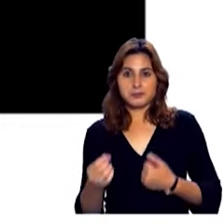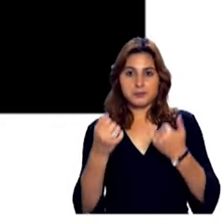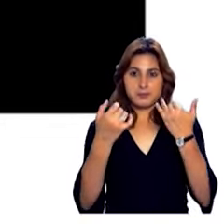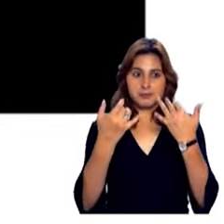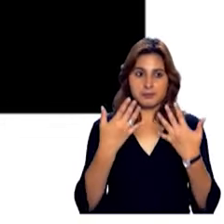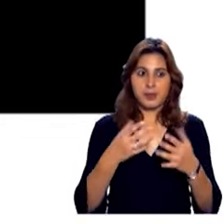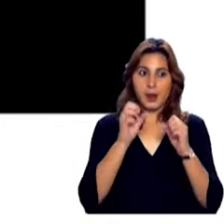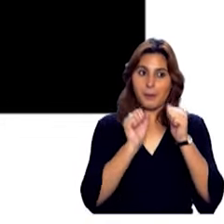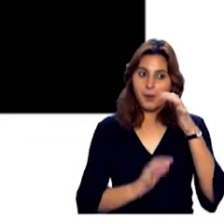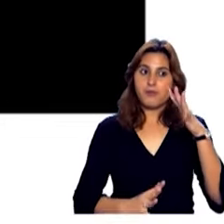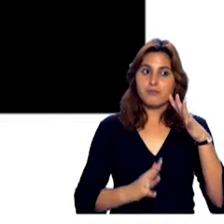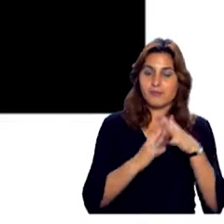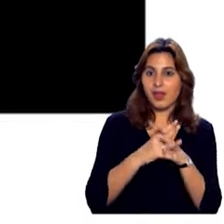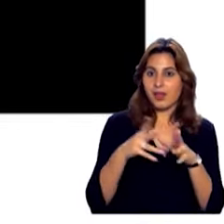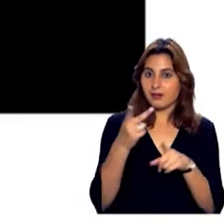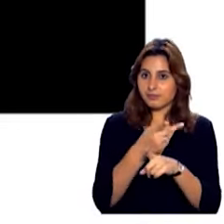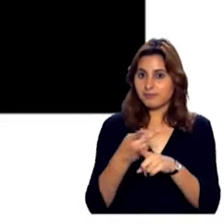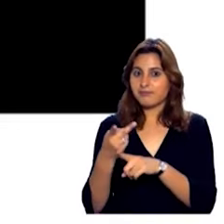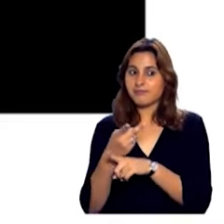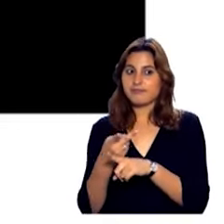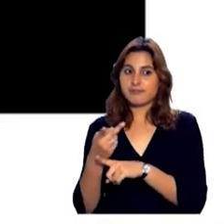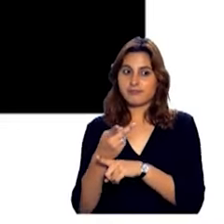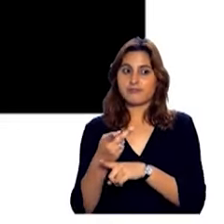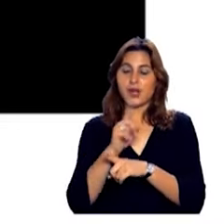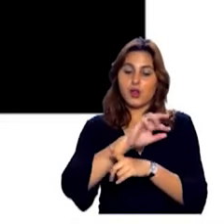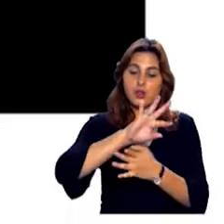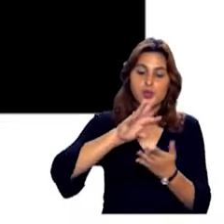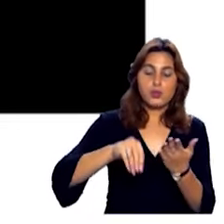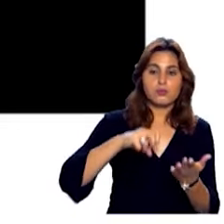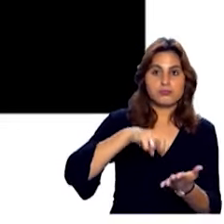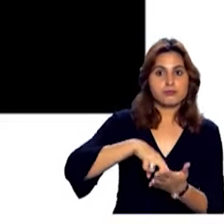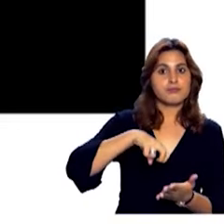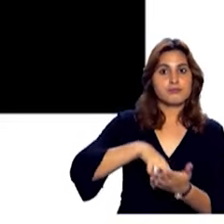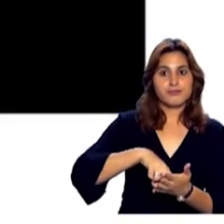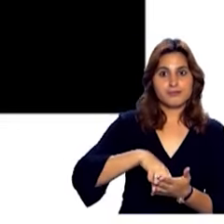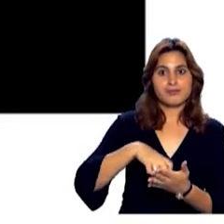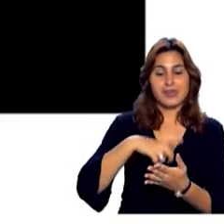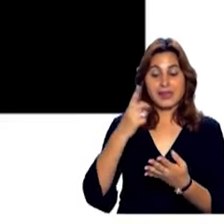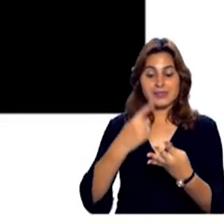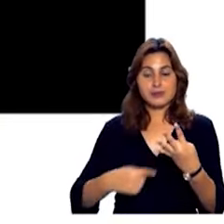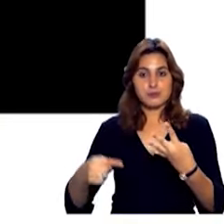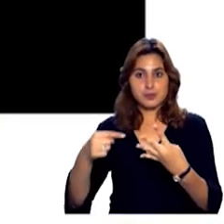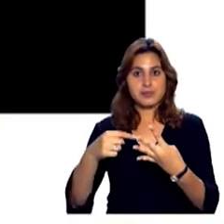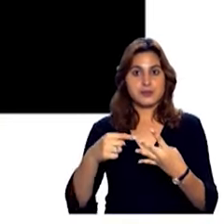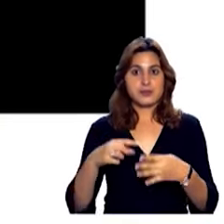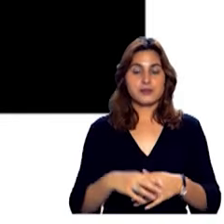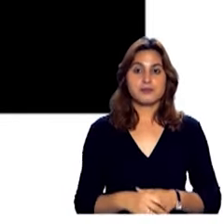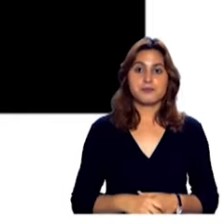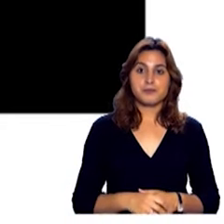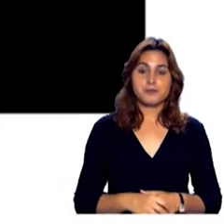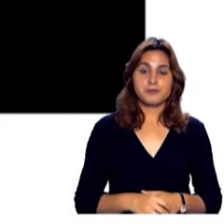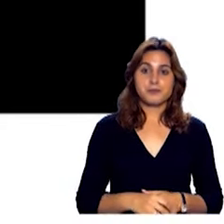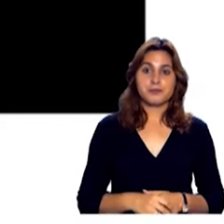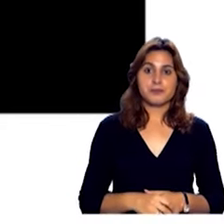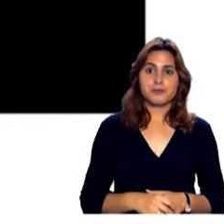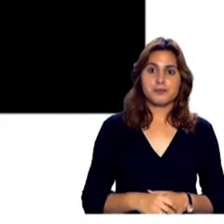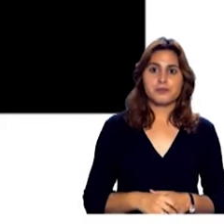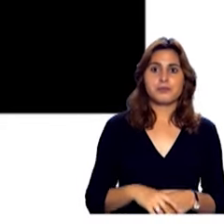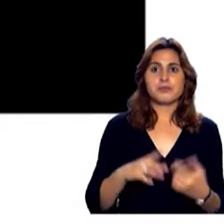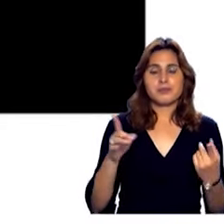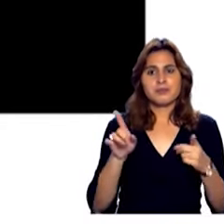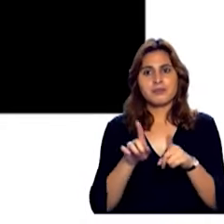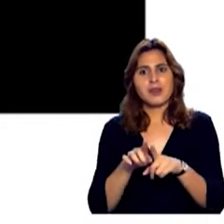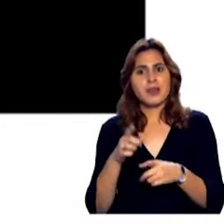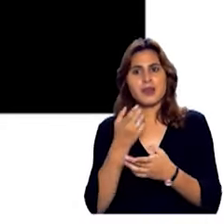sentenze emesse in Secondo grado seconda istanza o in Unico grado se l'appello non possibile una precisazione ovviamente con